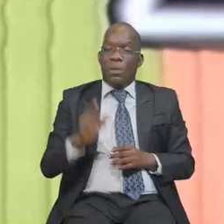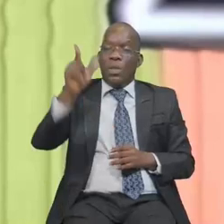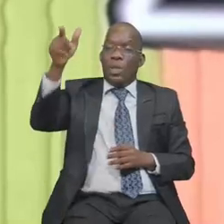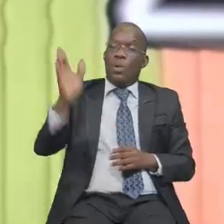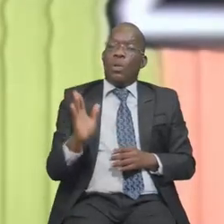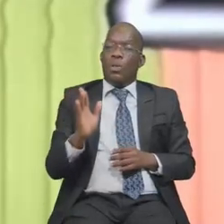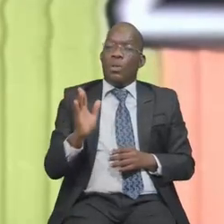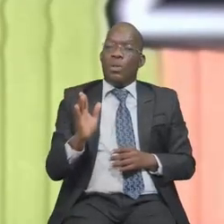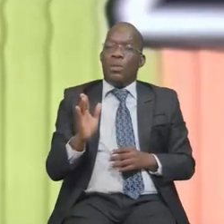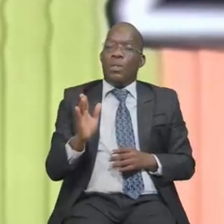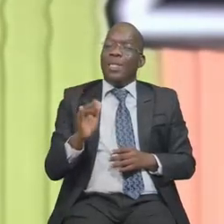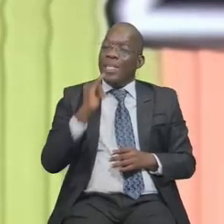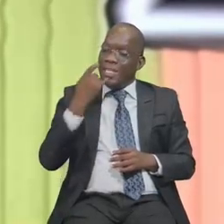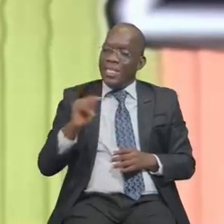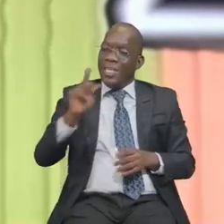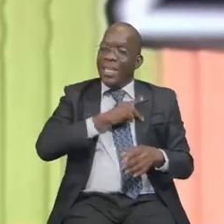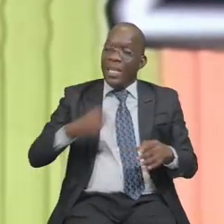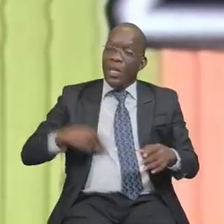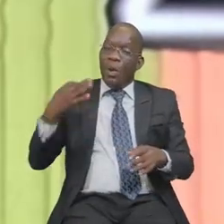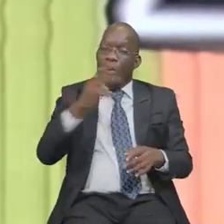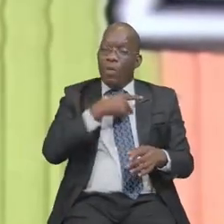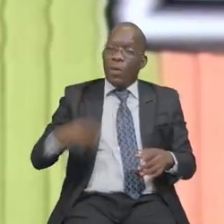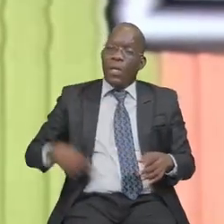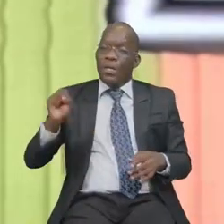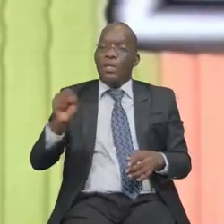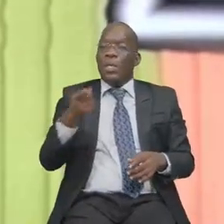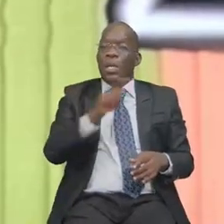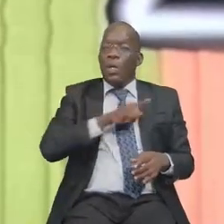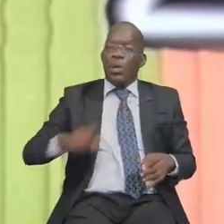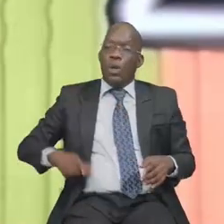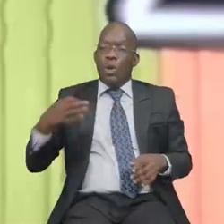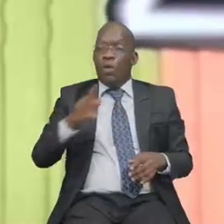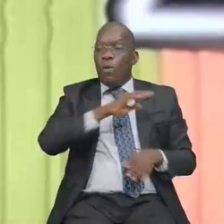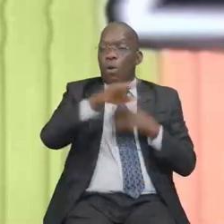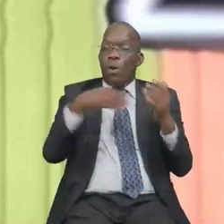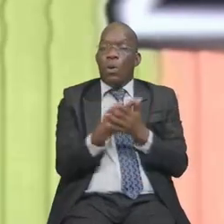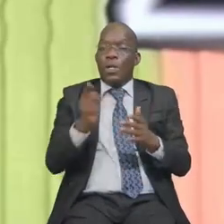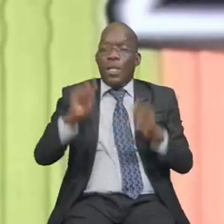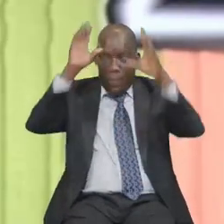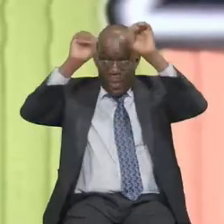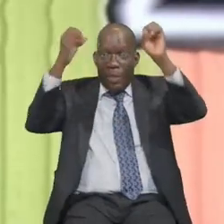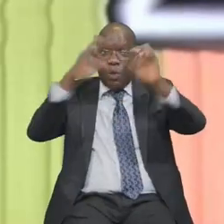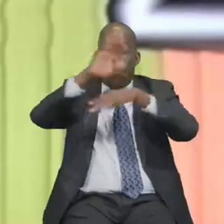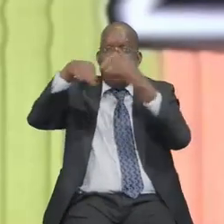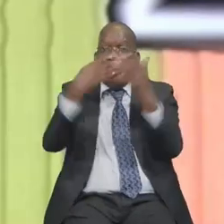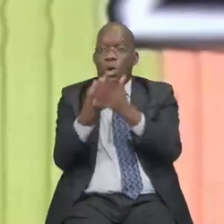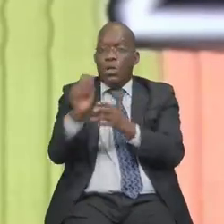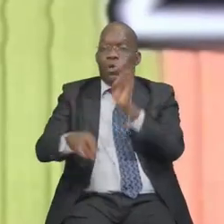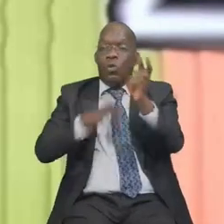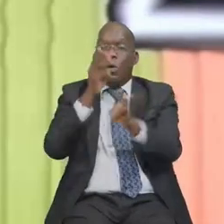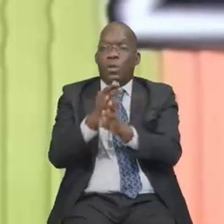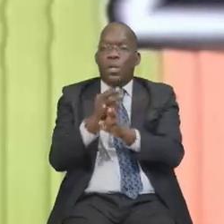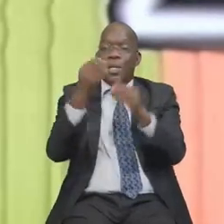il est le roi des rois, le seigneur des seigneurs et le président de l'univers entier. Maintenant,